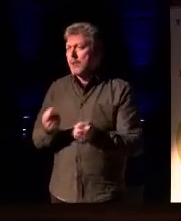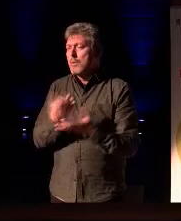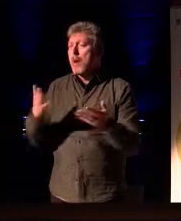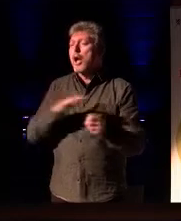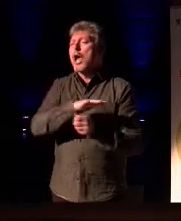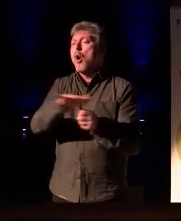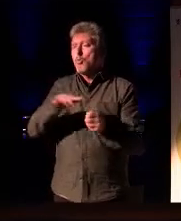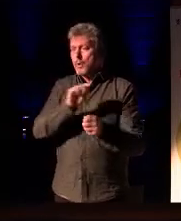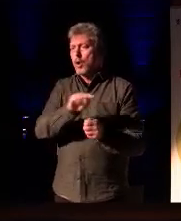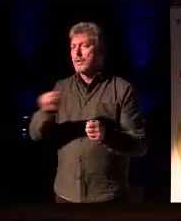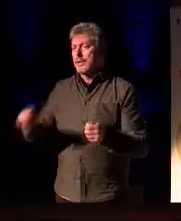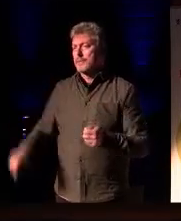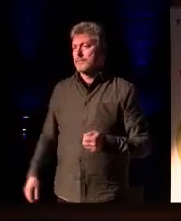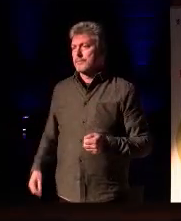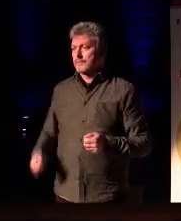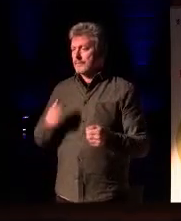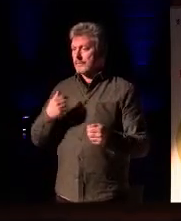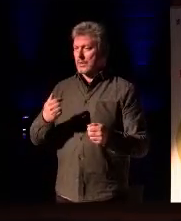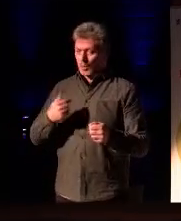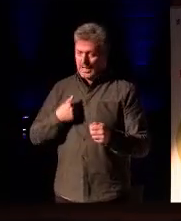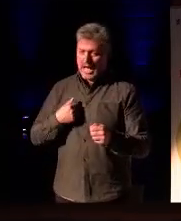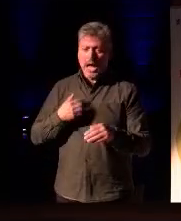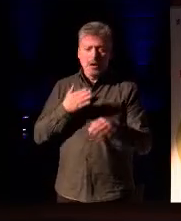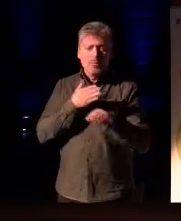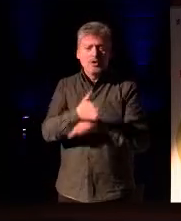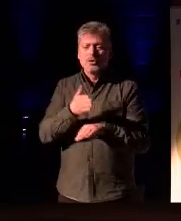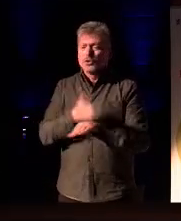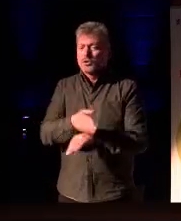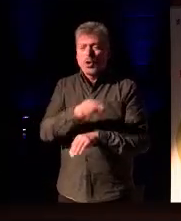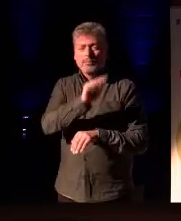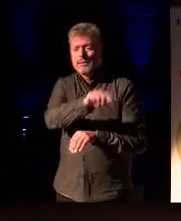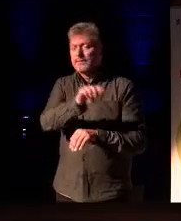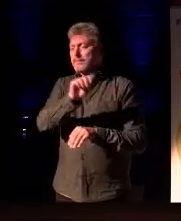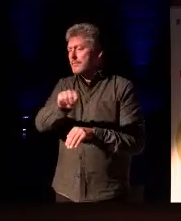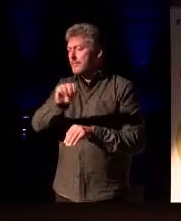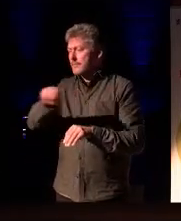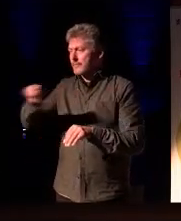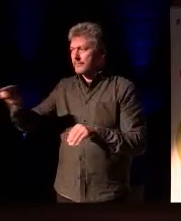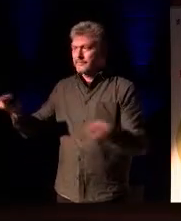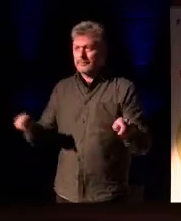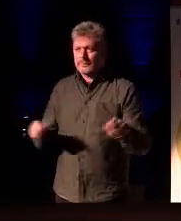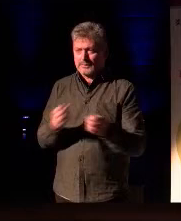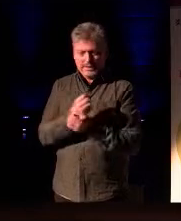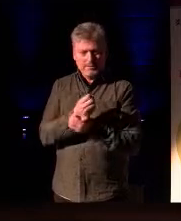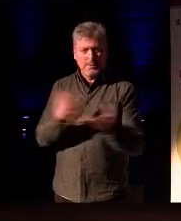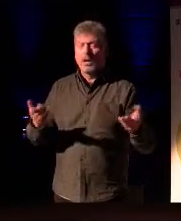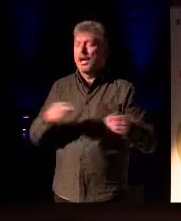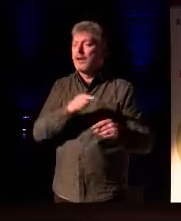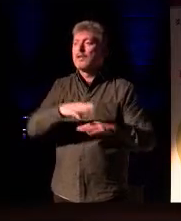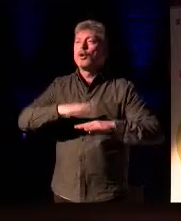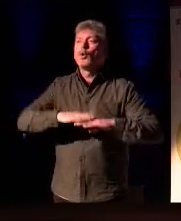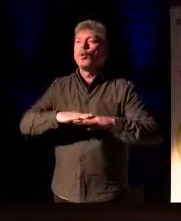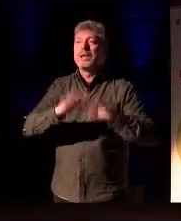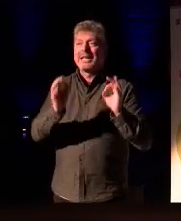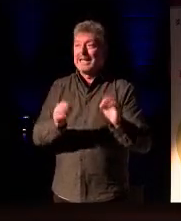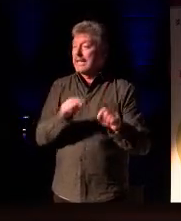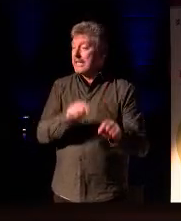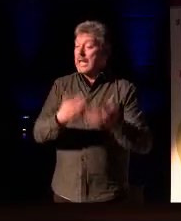områder. Jeg har besøkt mange av de stedene der mange av dette, de grunnleggende tingene, fungerer